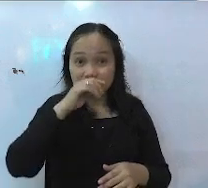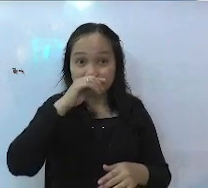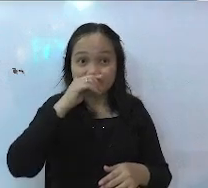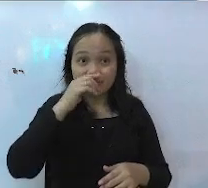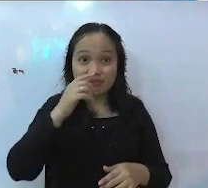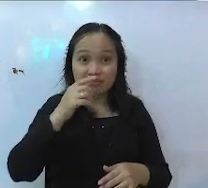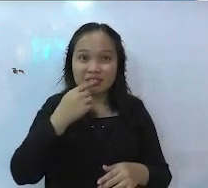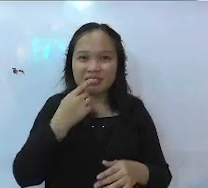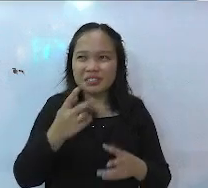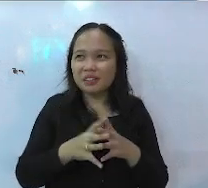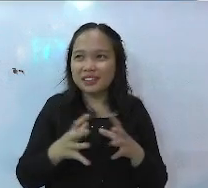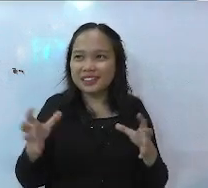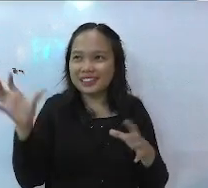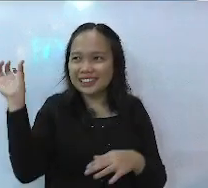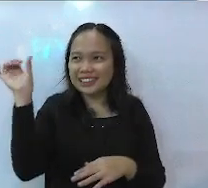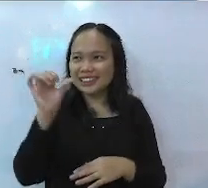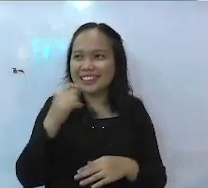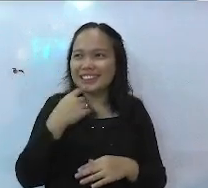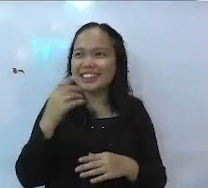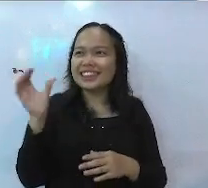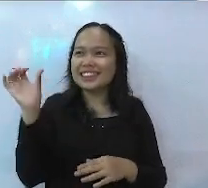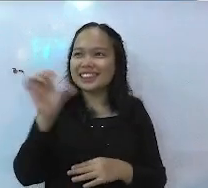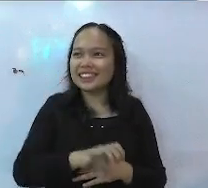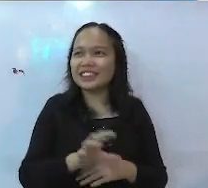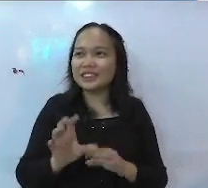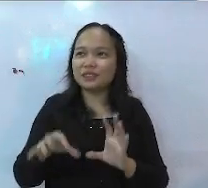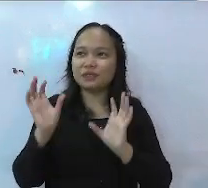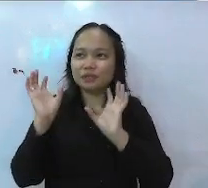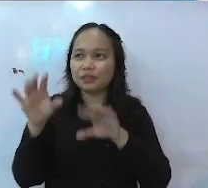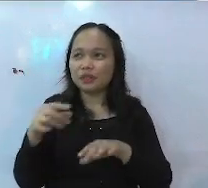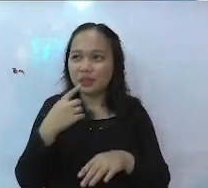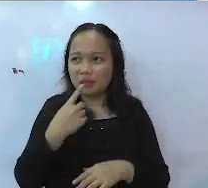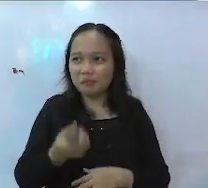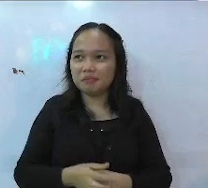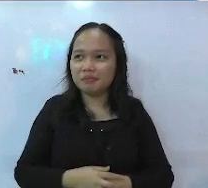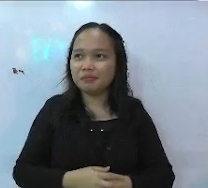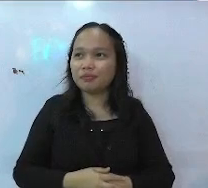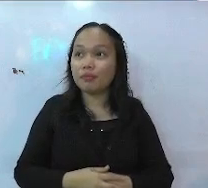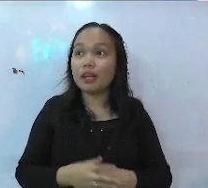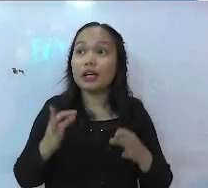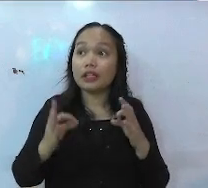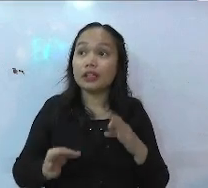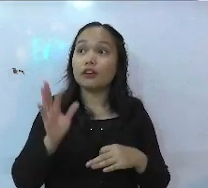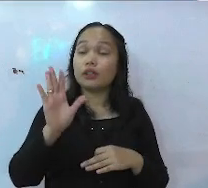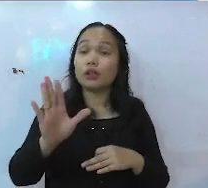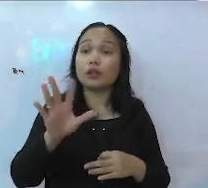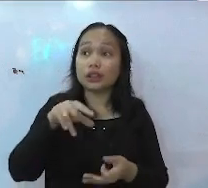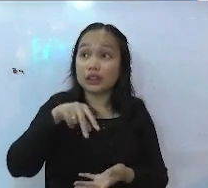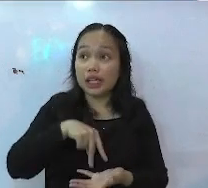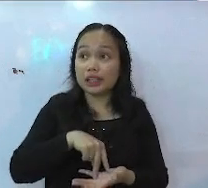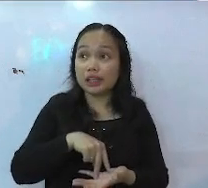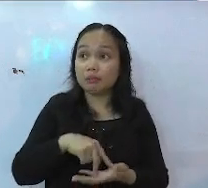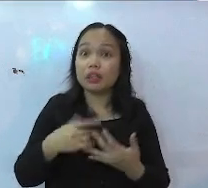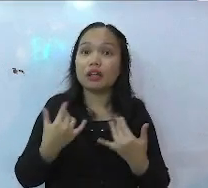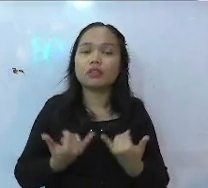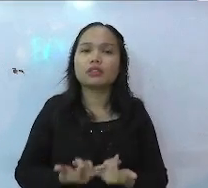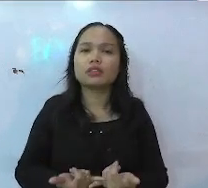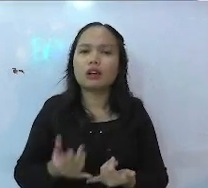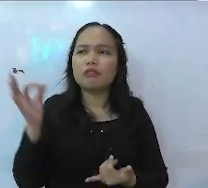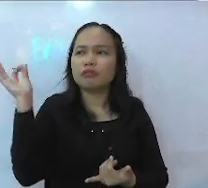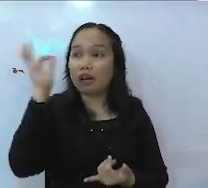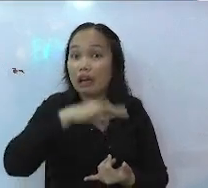Gigil na gigil na naman to ah ito yan tingnan niyo Tingan niyo kung yung pag stand up ninyo ngayon ay